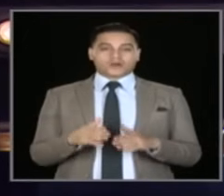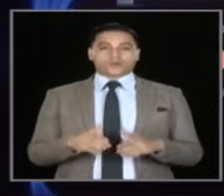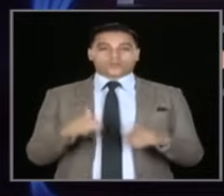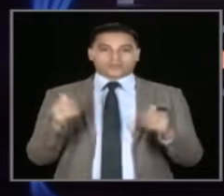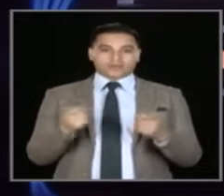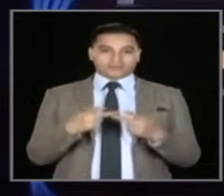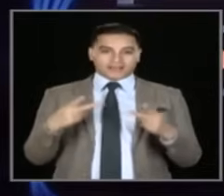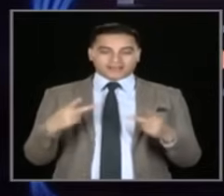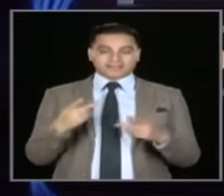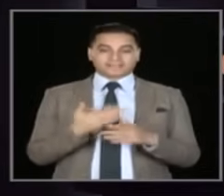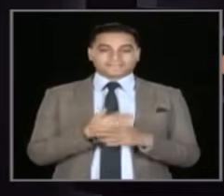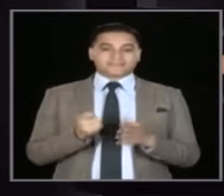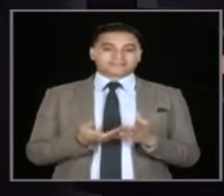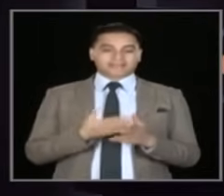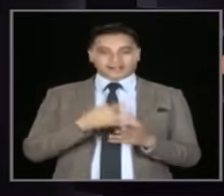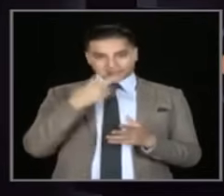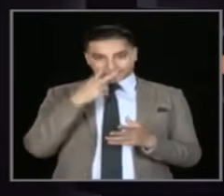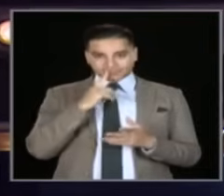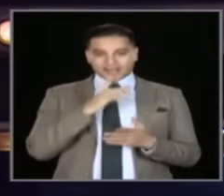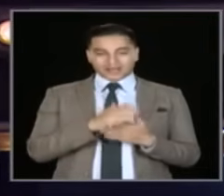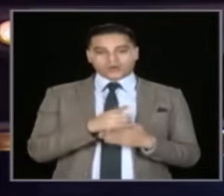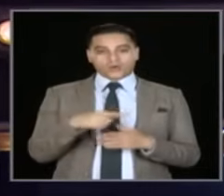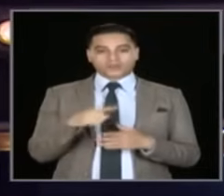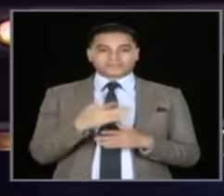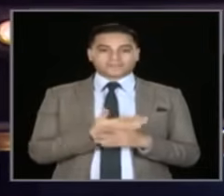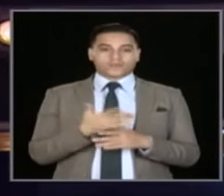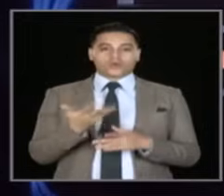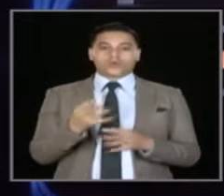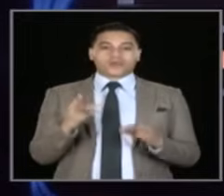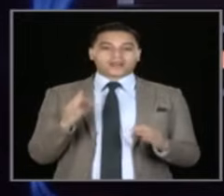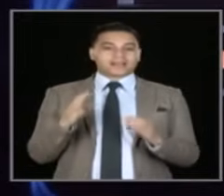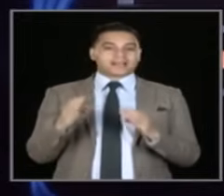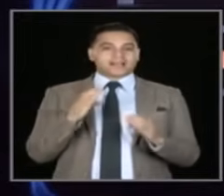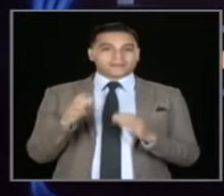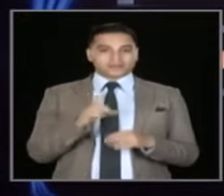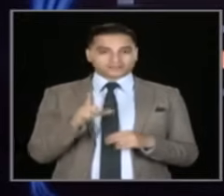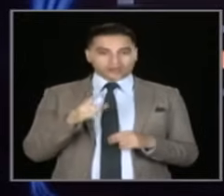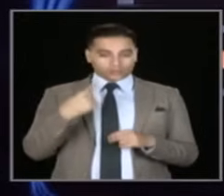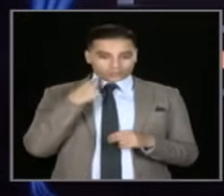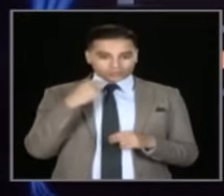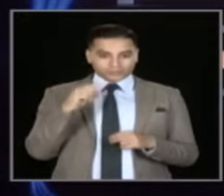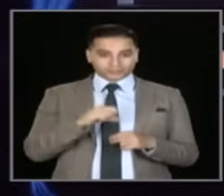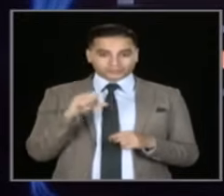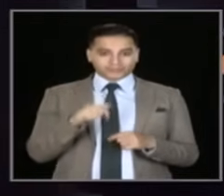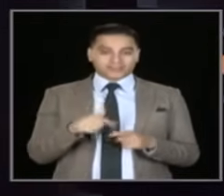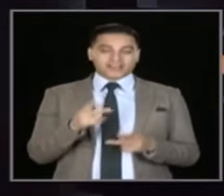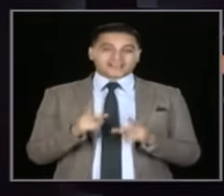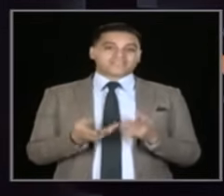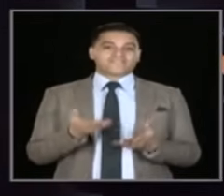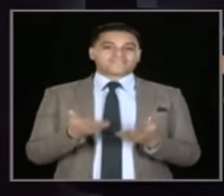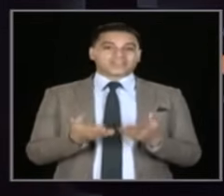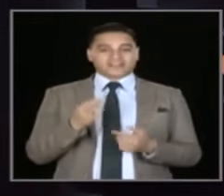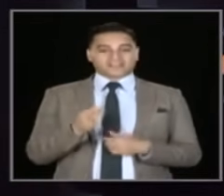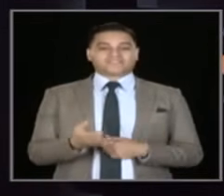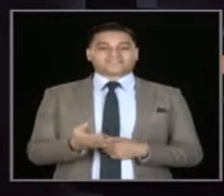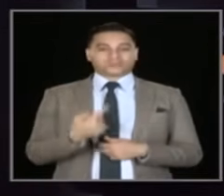البطولة بسبب الاستعجال. هذه الحقيقة، لأن كل الإجابات الصح اللي انتوا خسرتوها كانت هتفرق معاكم. أيوة في النقاط.